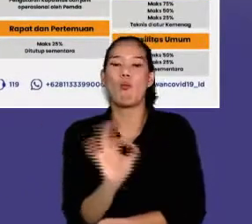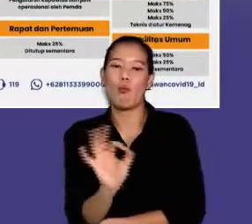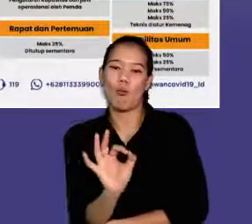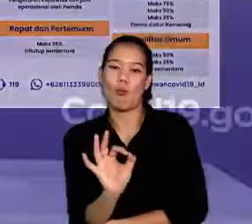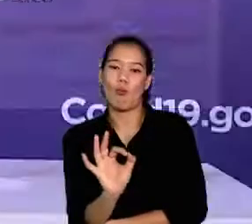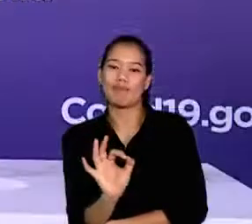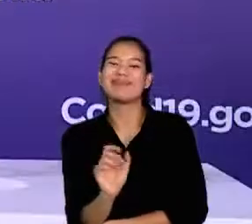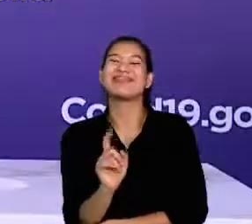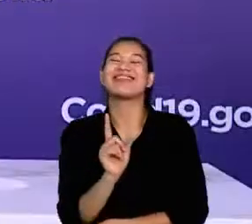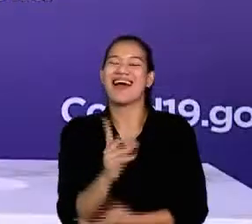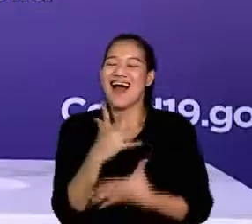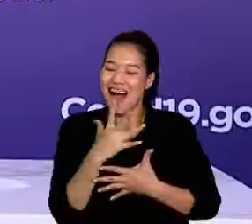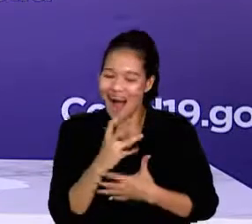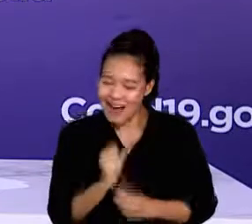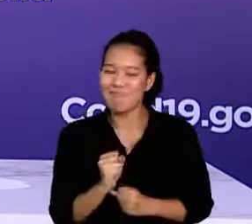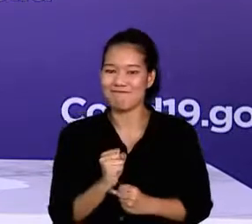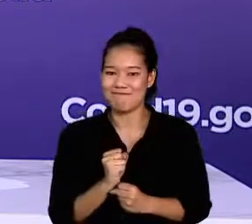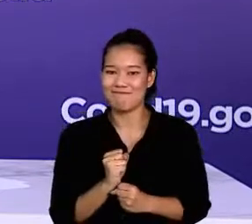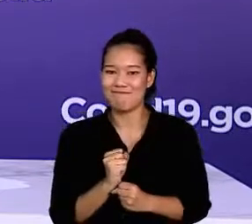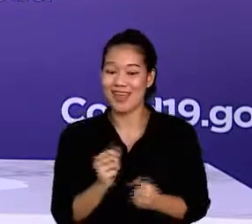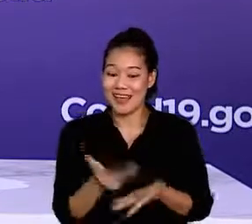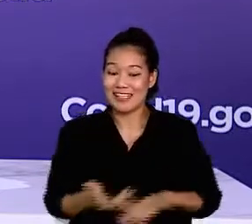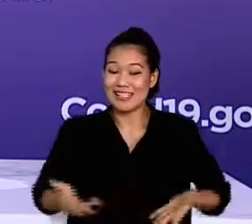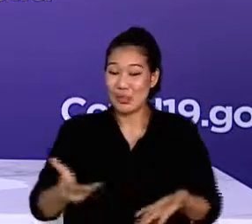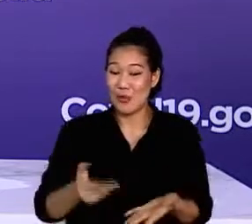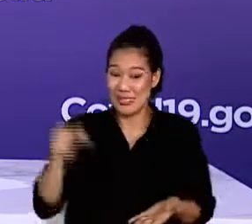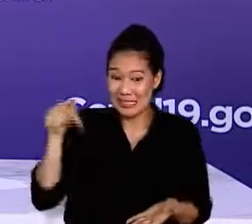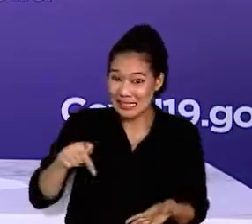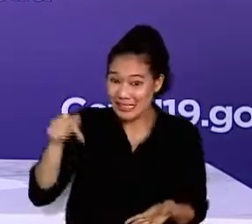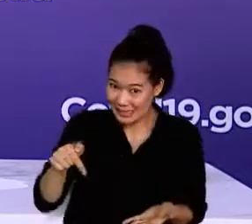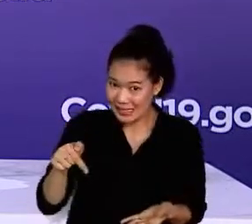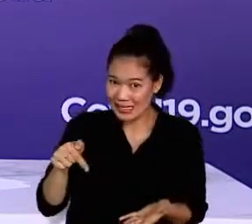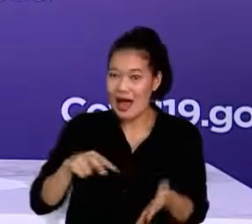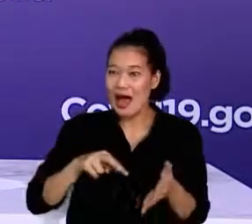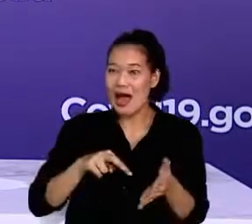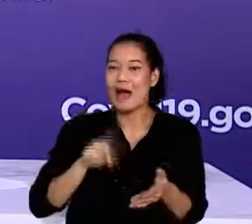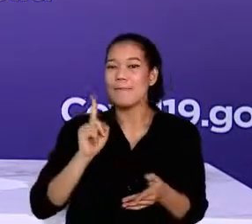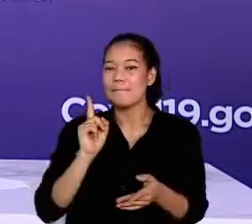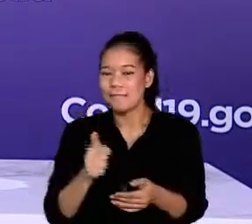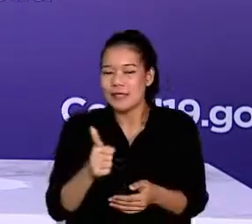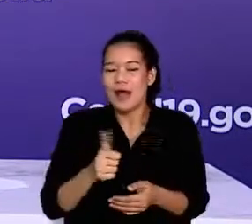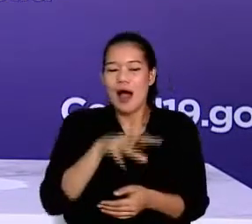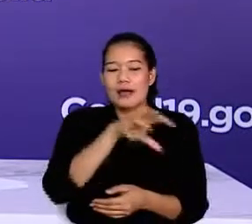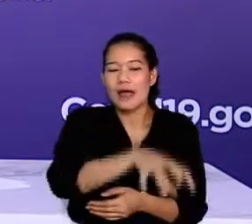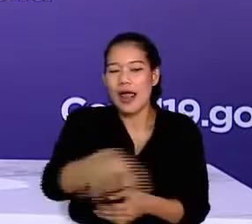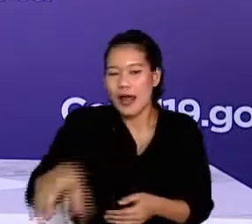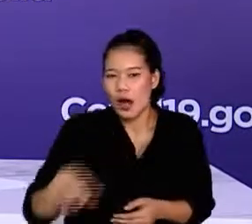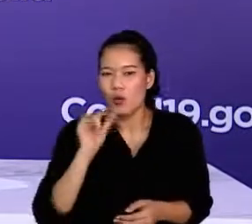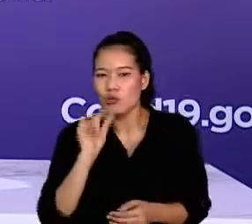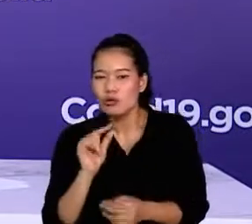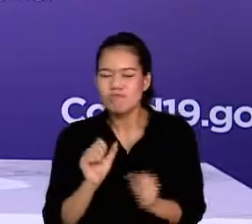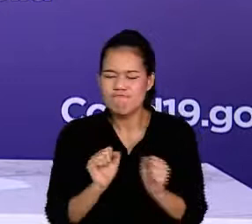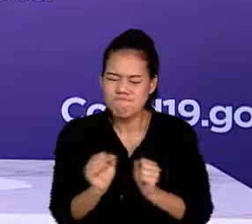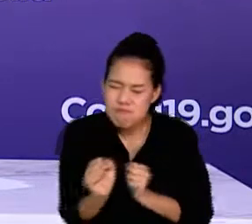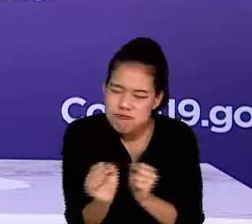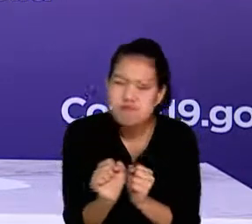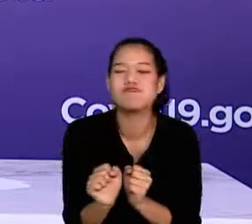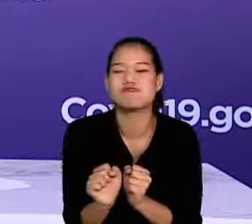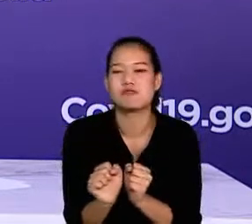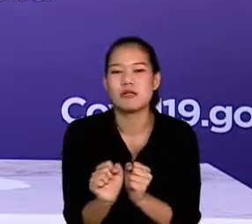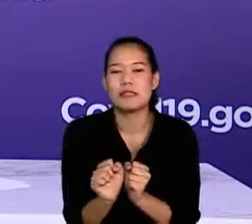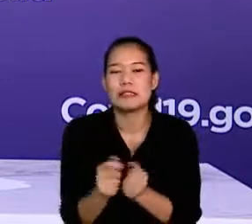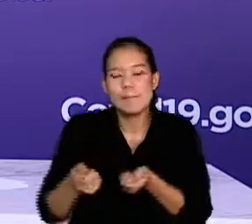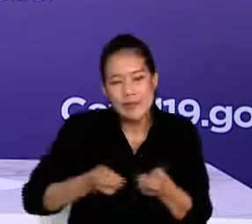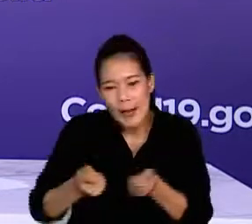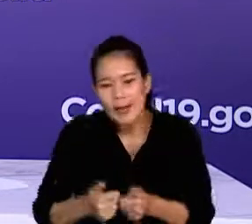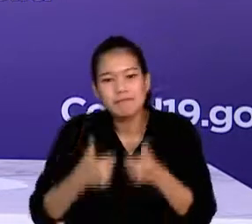kita berharap bahwa dengan keadaan ini menjadikan setiap daerah terpacu untuk melakukan upaya pengendalian